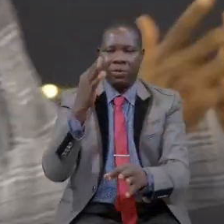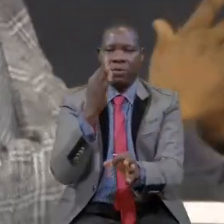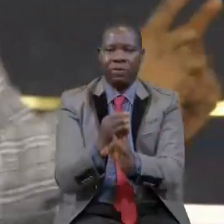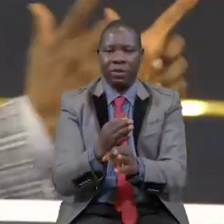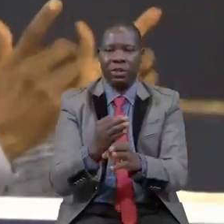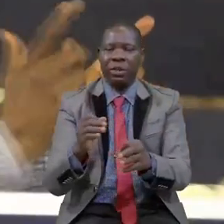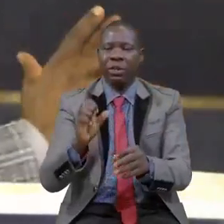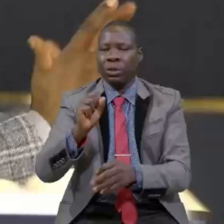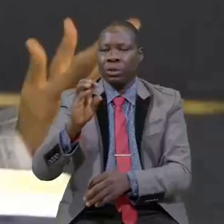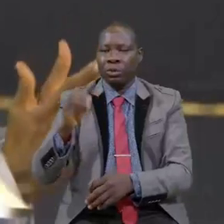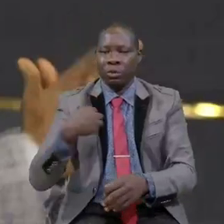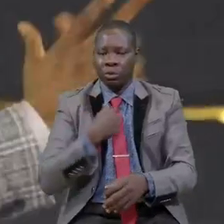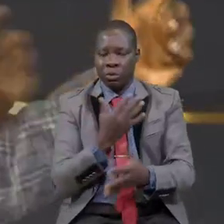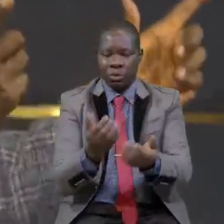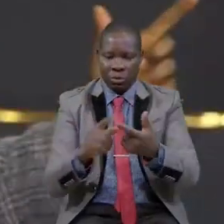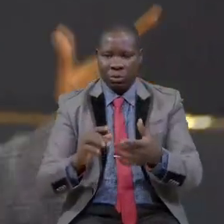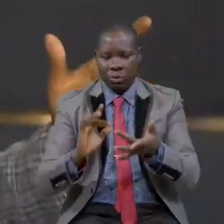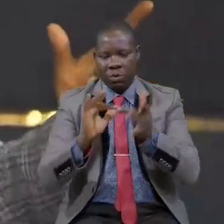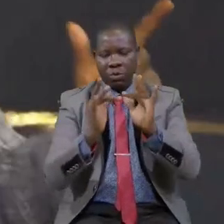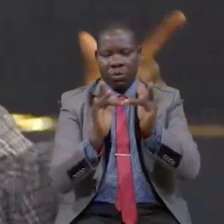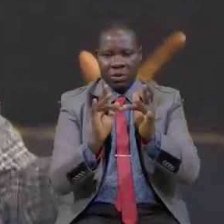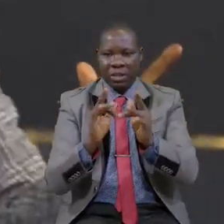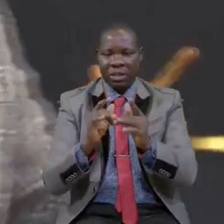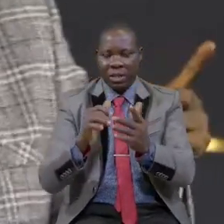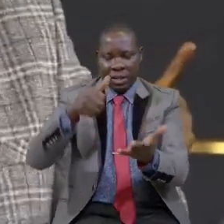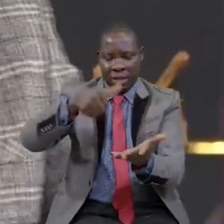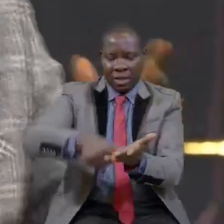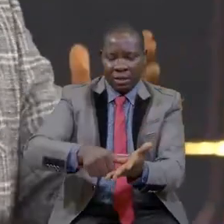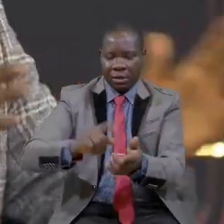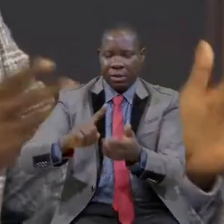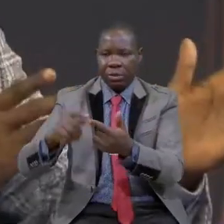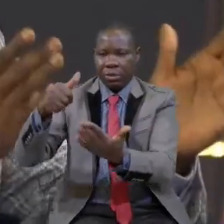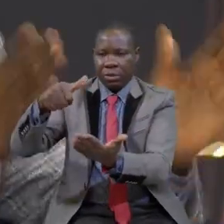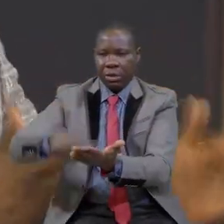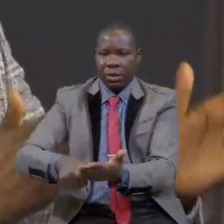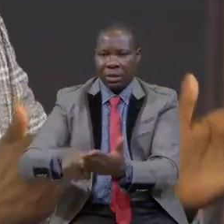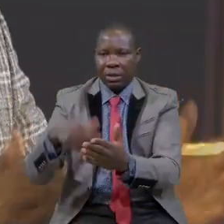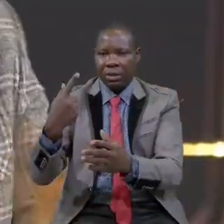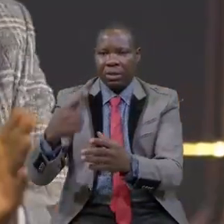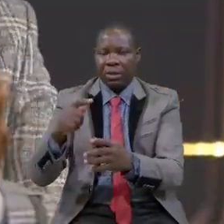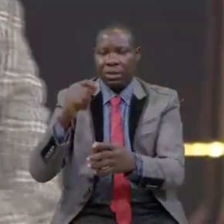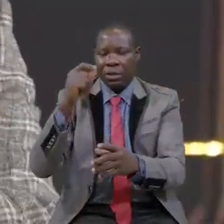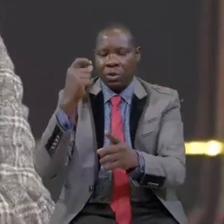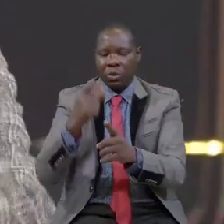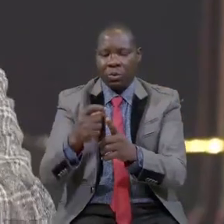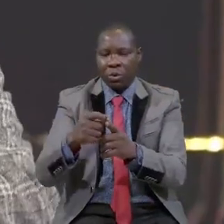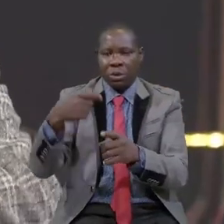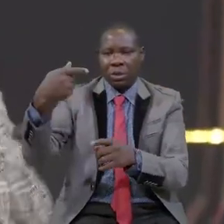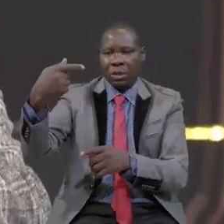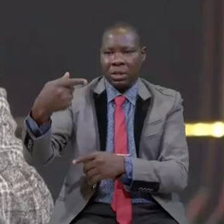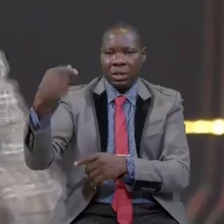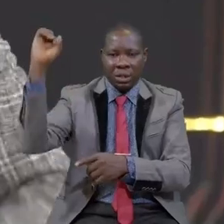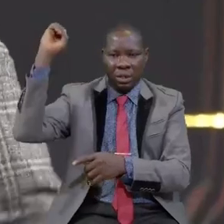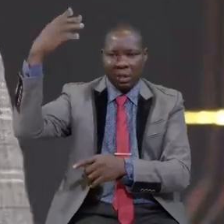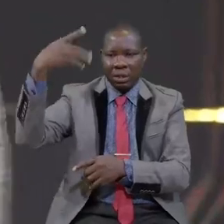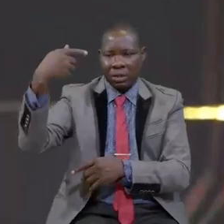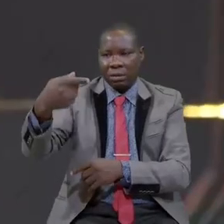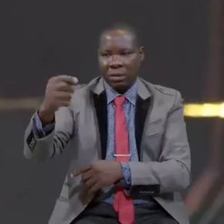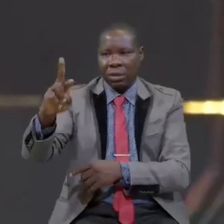anglais, au mot foi. Donc nous joignons les lettres aux lettres du mot grâce au mot